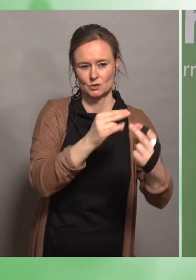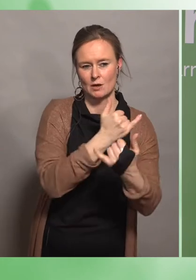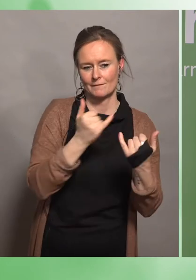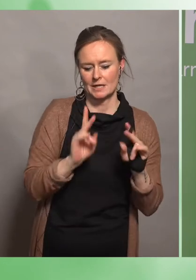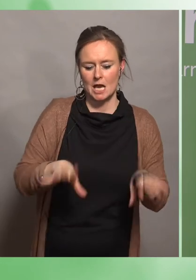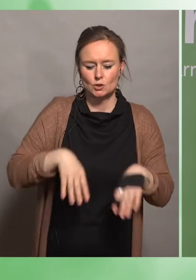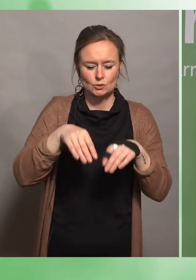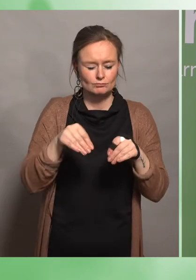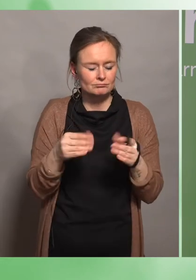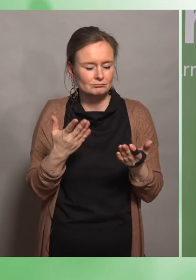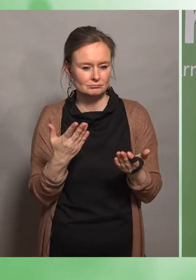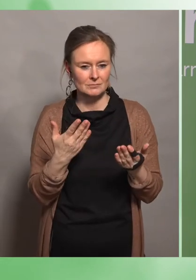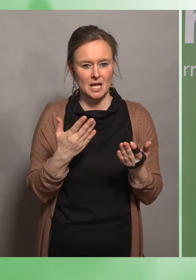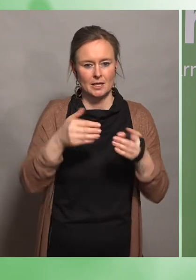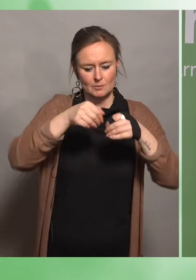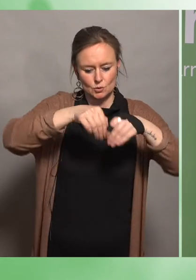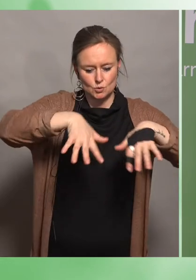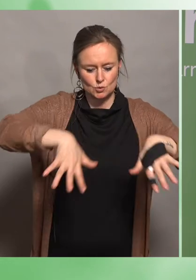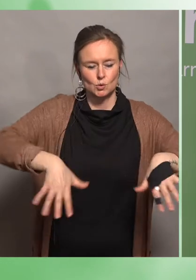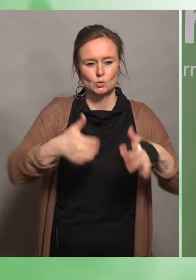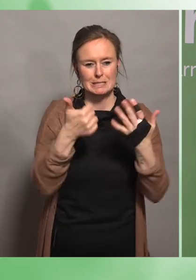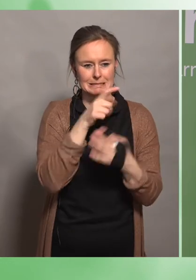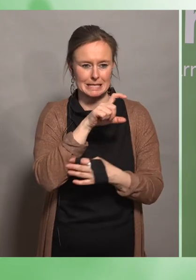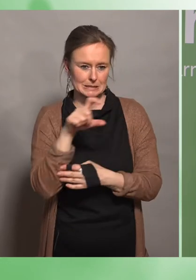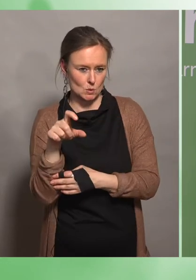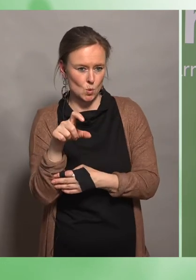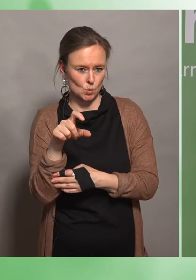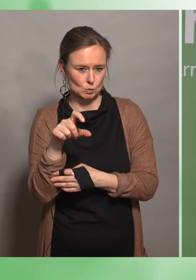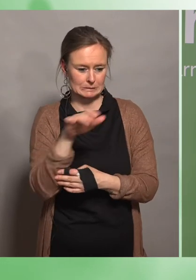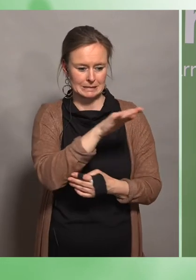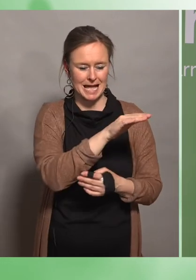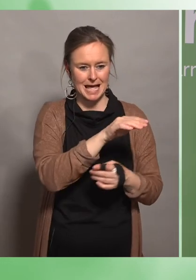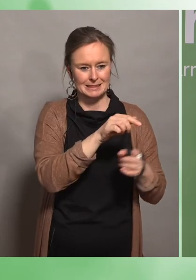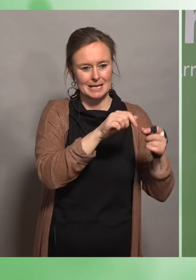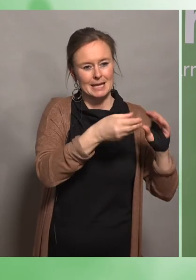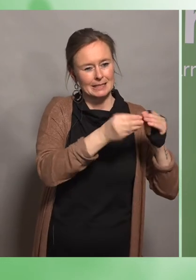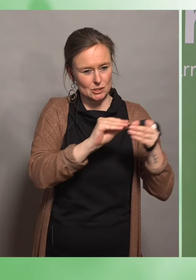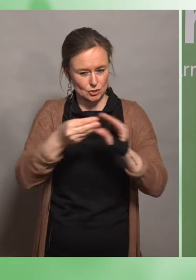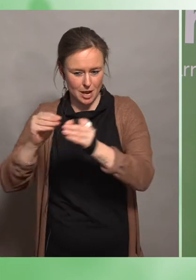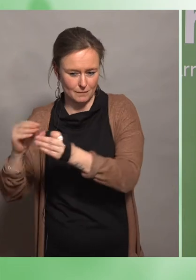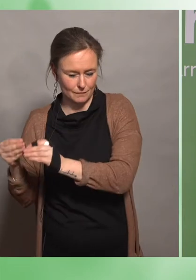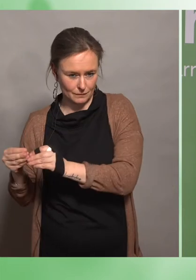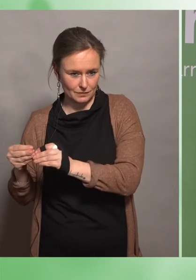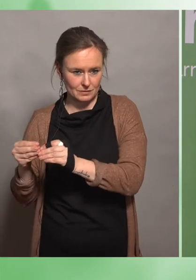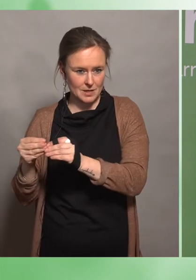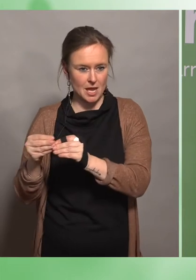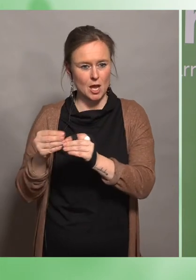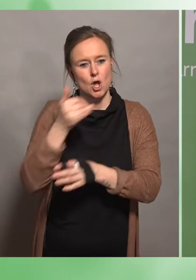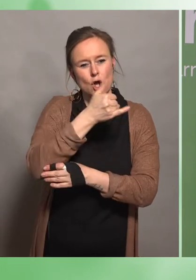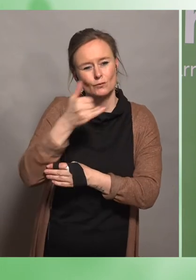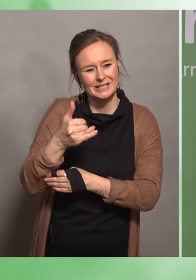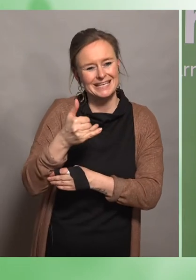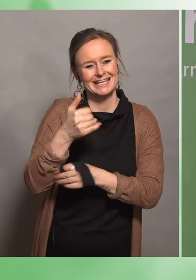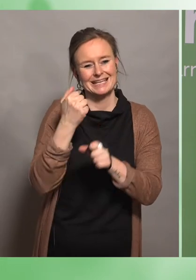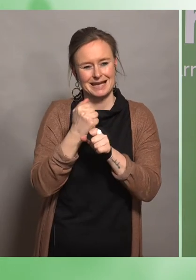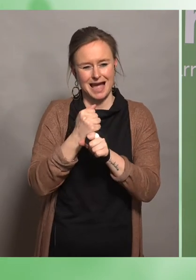von 600 kleinen Filialen, mit wenig MitarbeiterInnen, wo ja jede Hand und jede Arbeitskraft sehr